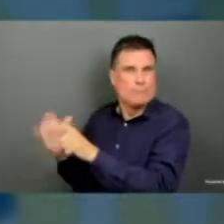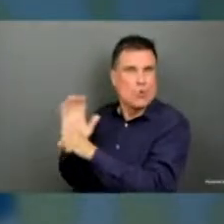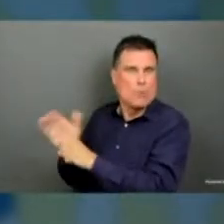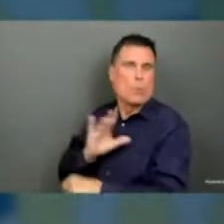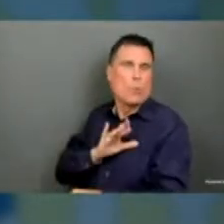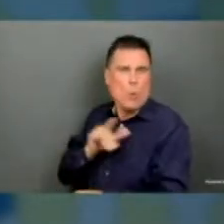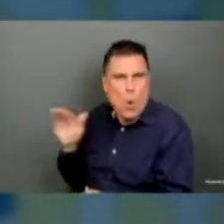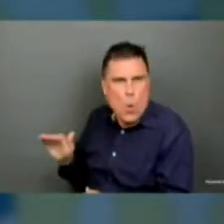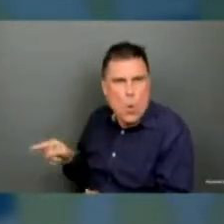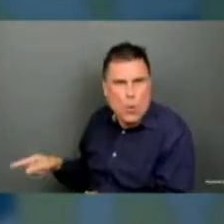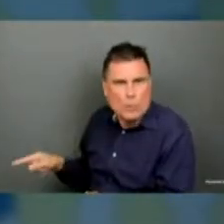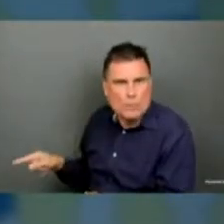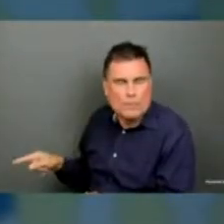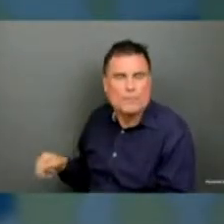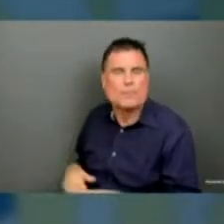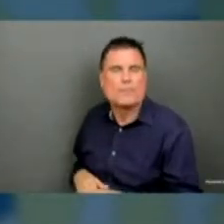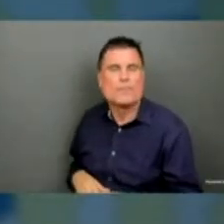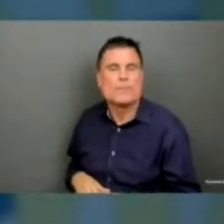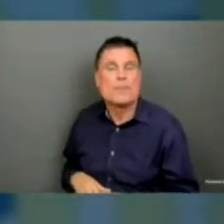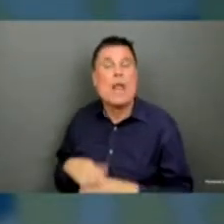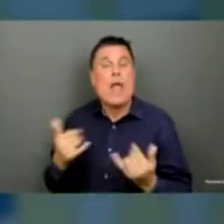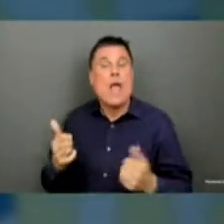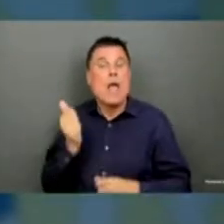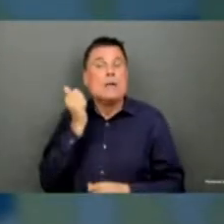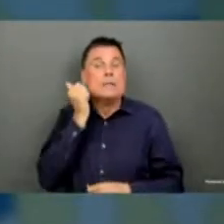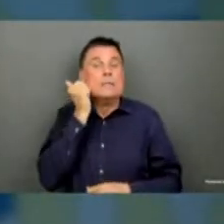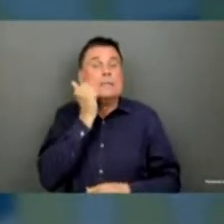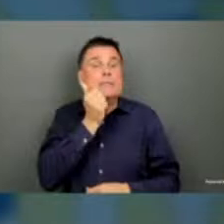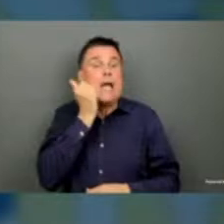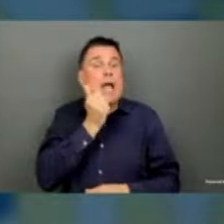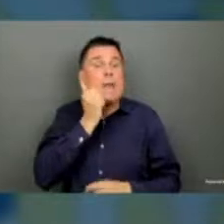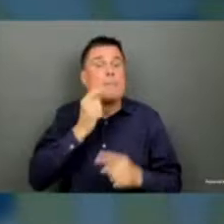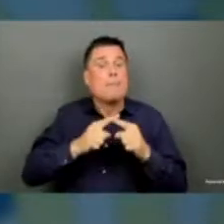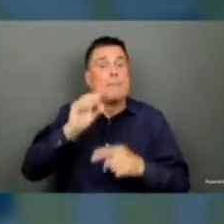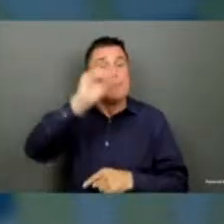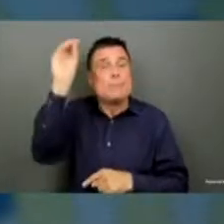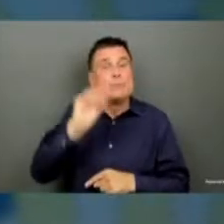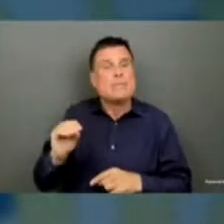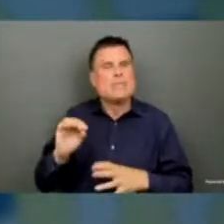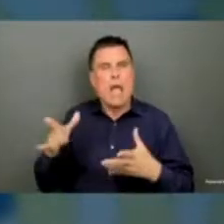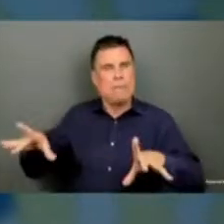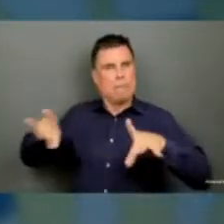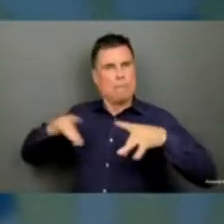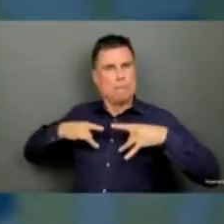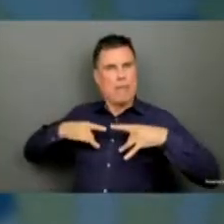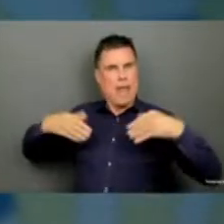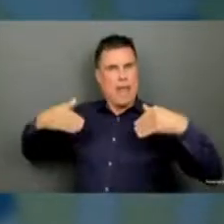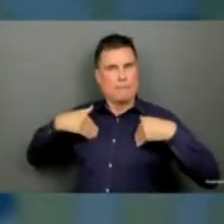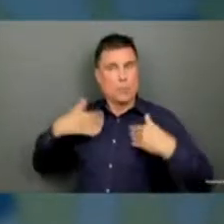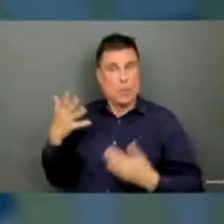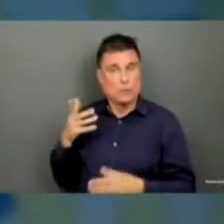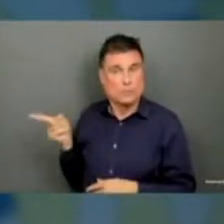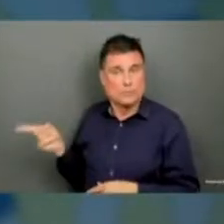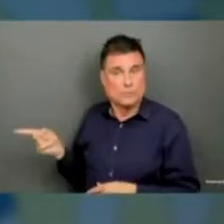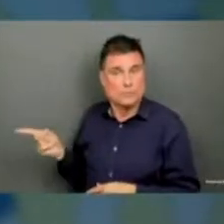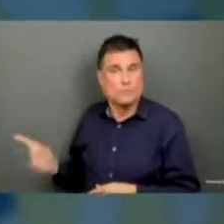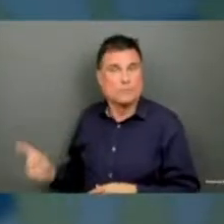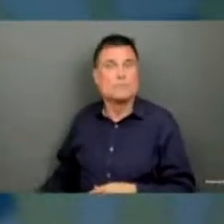这个是每天新增案例阳性案例的这个测试阳